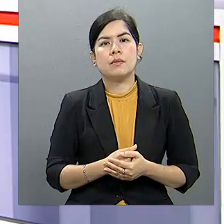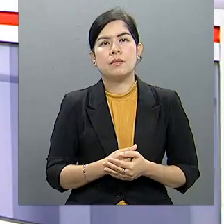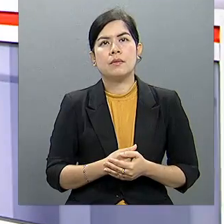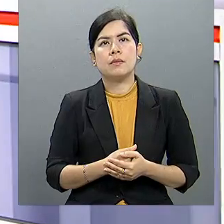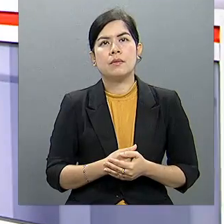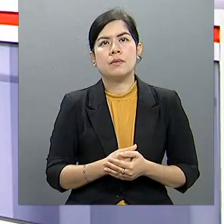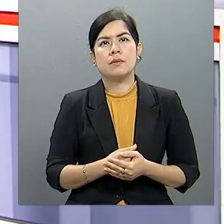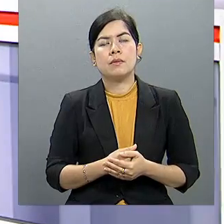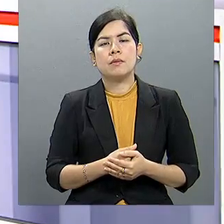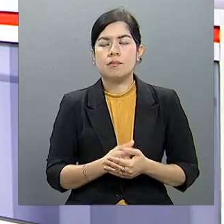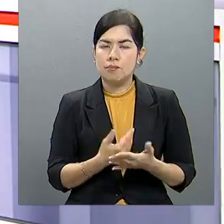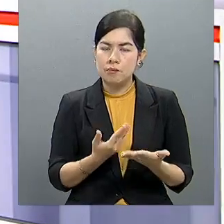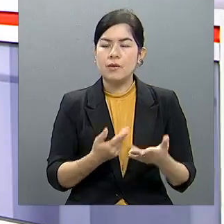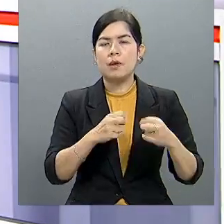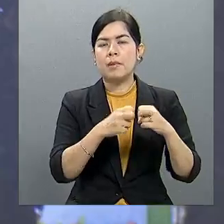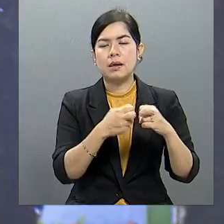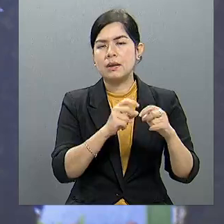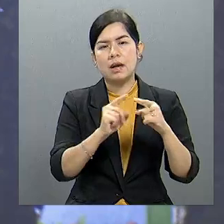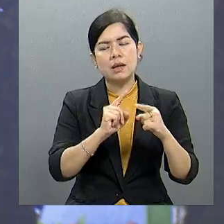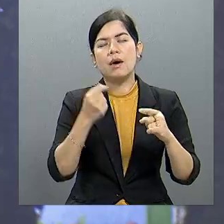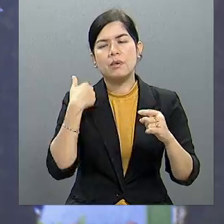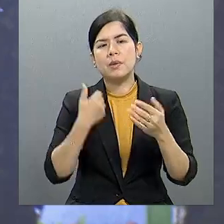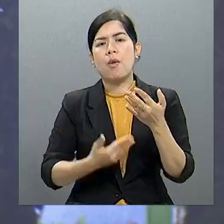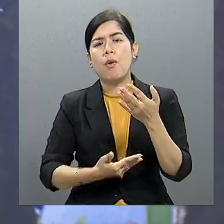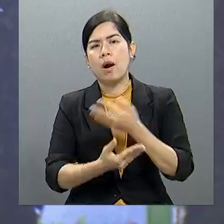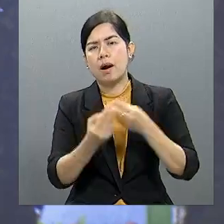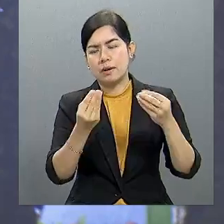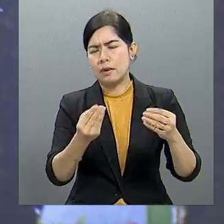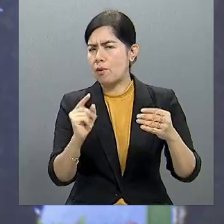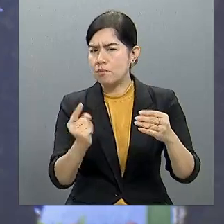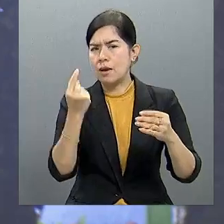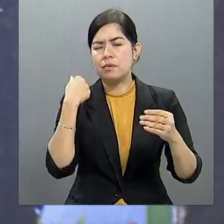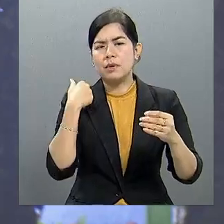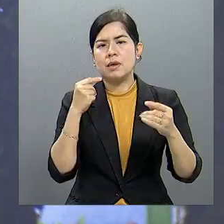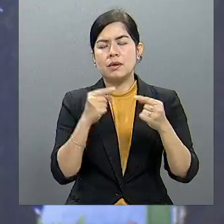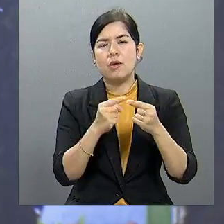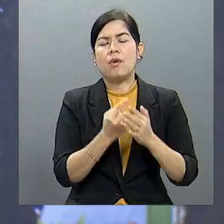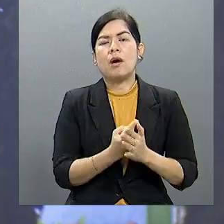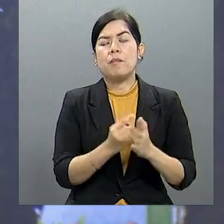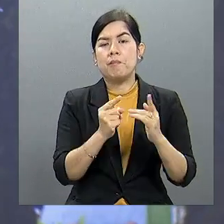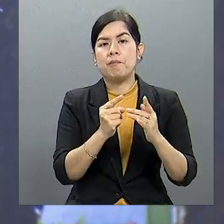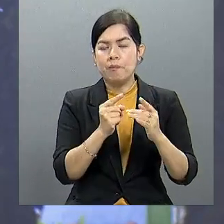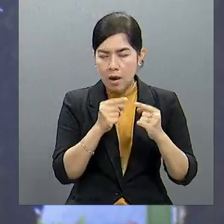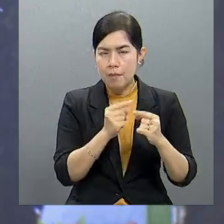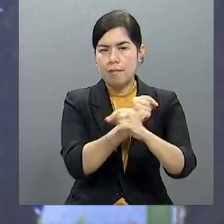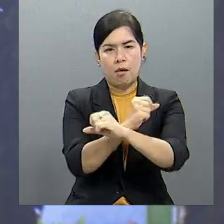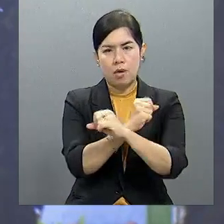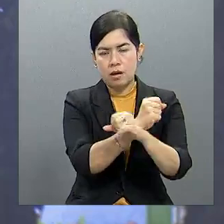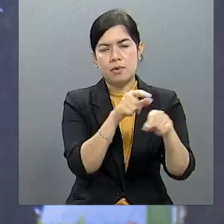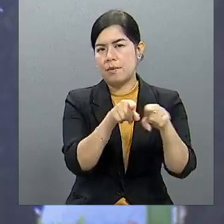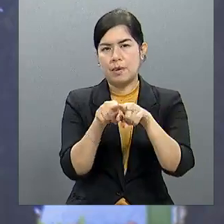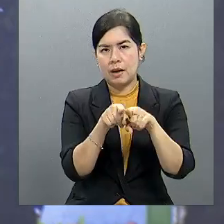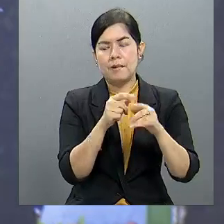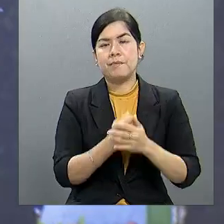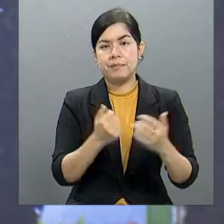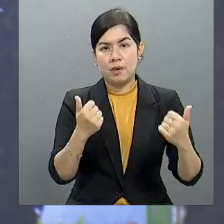ในทวิกฤษก็ย่อมมีโอกาส ธุรกิต้องดำเนิไปแต่ใสวของคามปลดภัก็ตองมาจะเหนได้ว่ตอนนี้ผู้จัดงาน